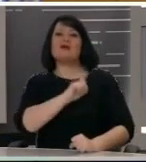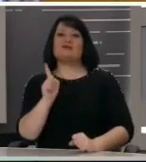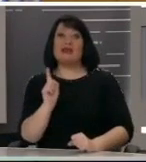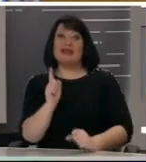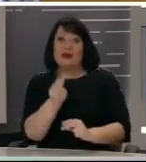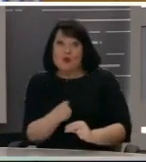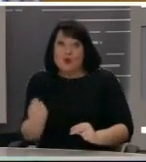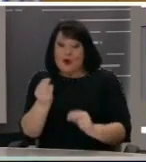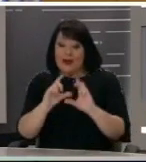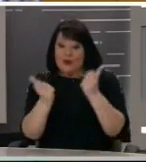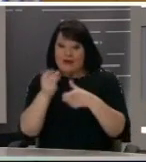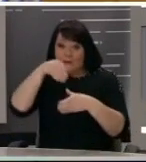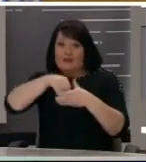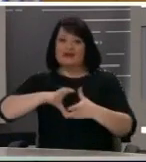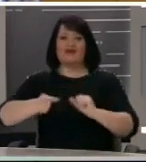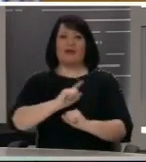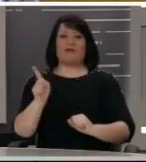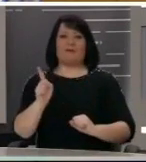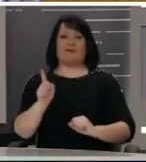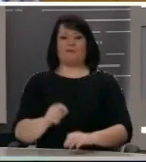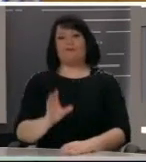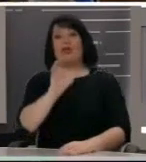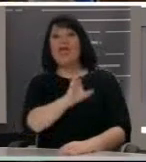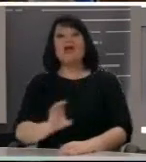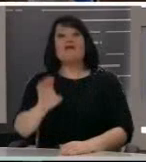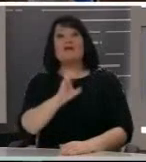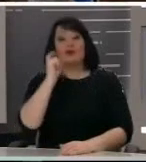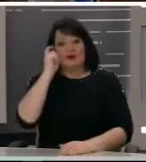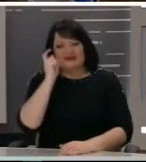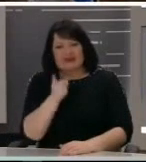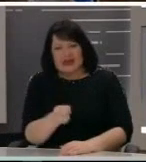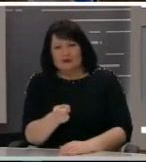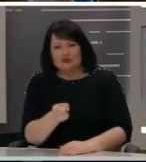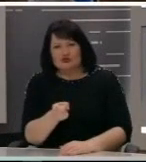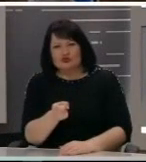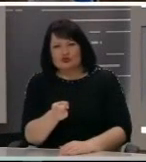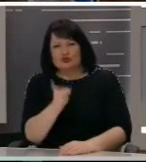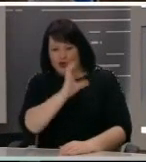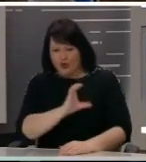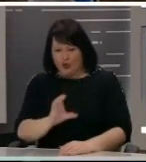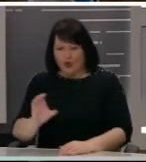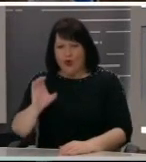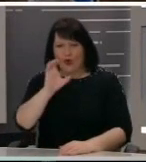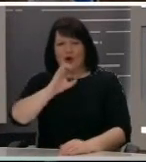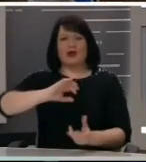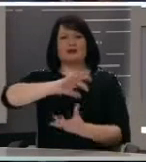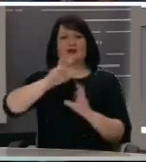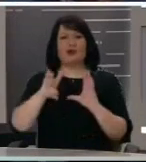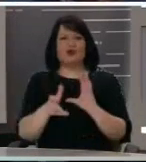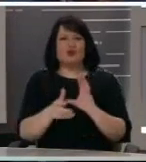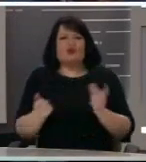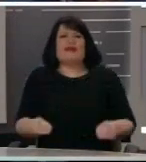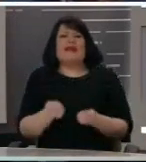ενδοοικογενειακής. Στην Ευρώπη, φανταστείτε σε άλλα μέρη και μήκη και πλάτη του πλανήτη τι ακριβώς